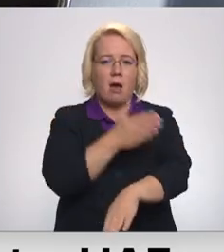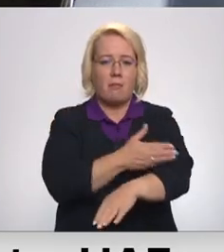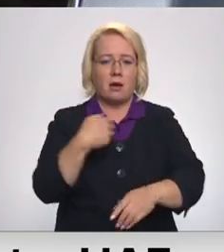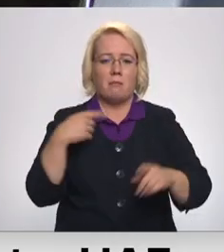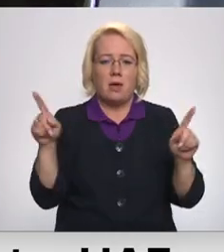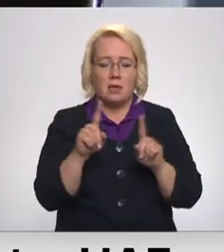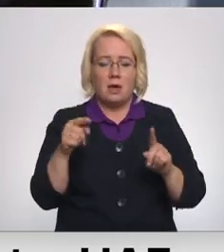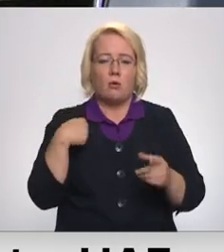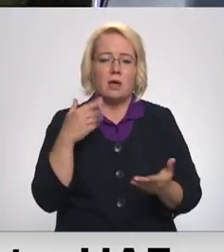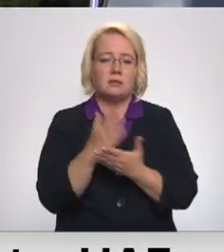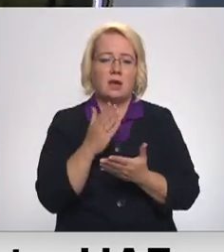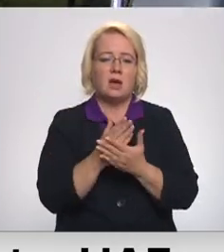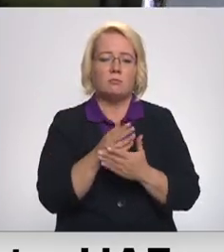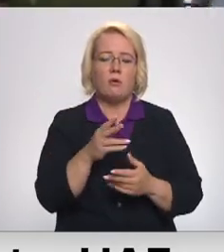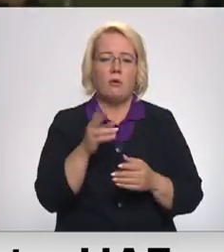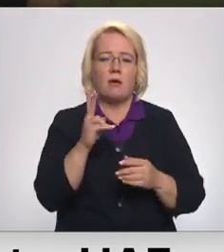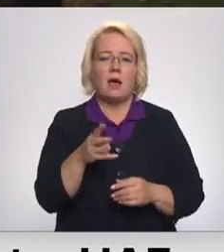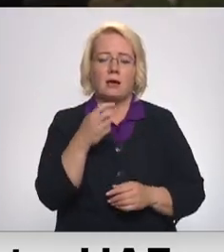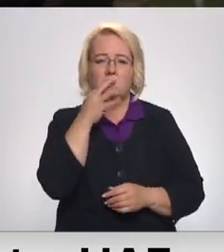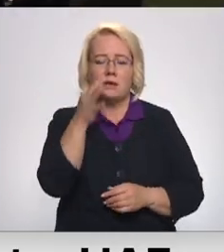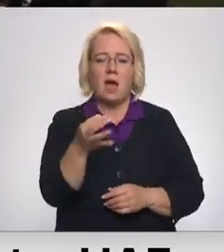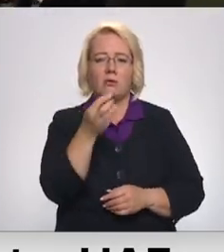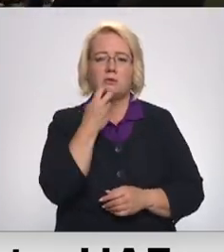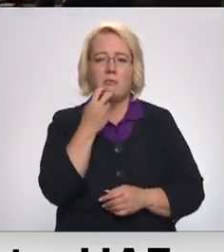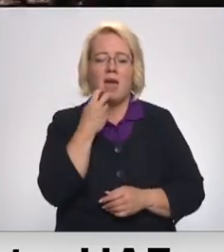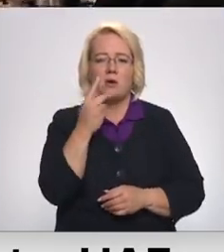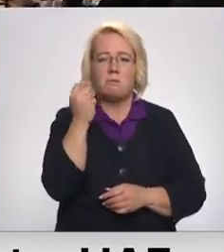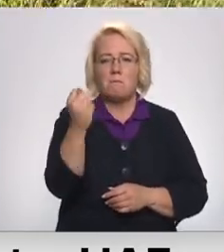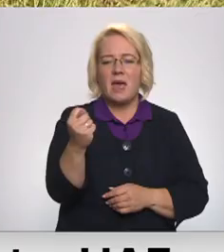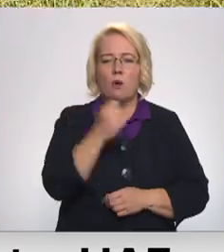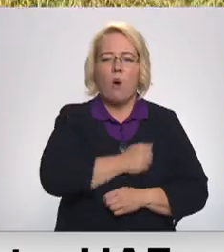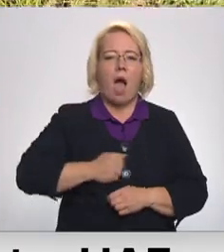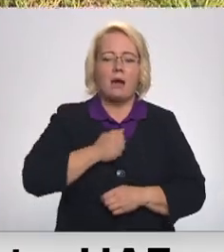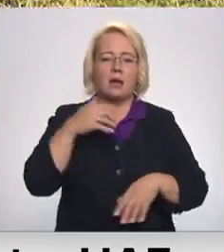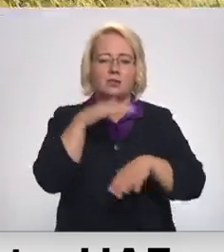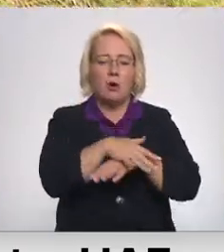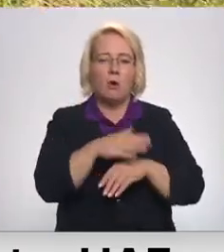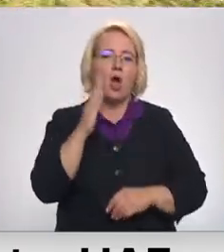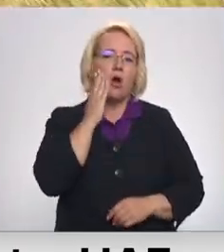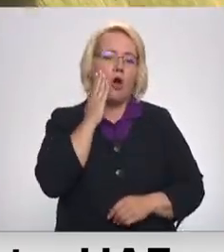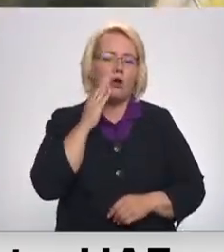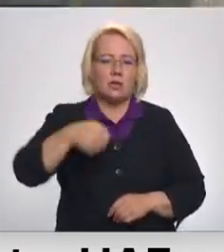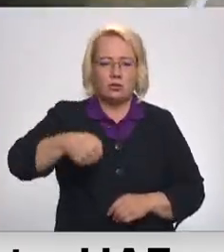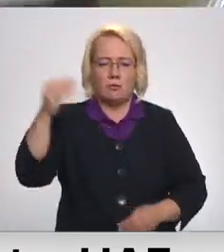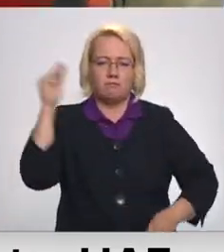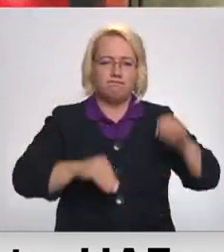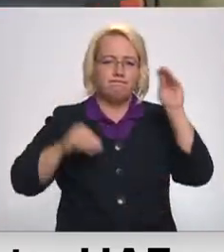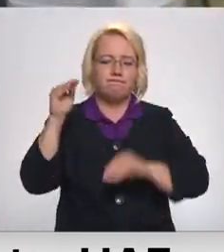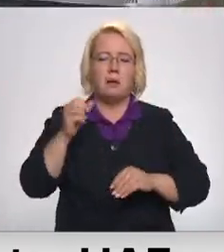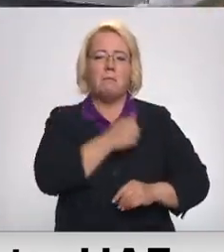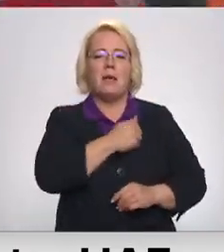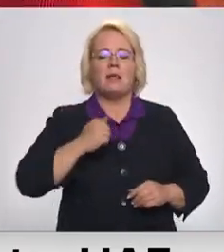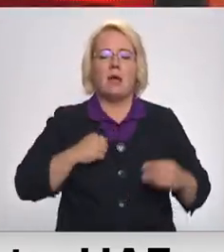un es esmu, kā es smējos, pigu parādu agresoram, es ar rozā sporta somā esmu salikusi militāru